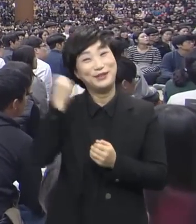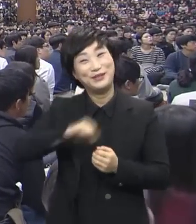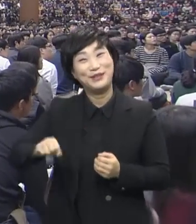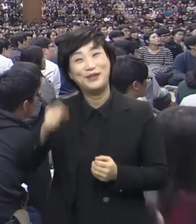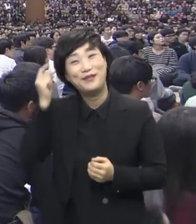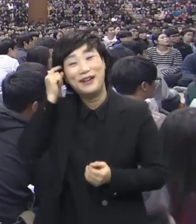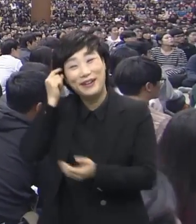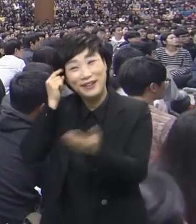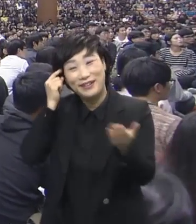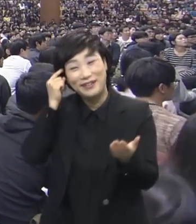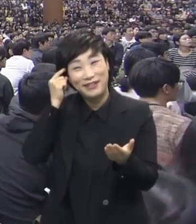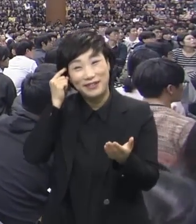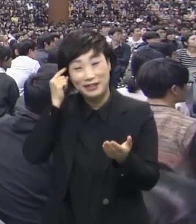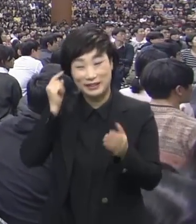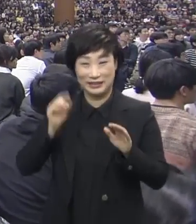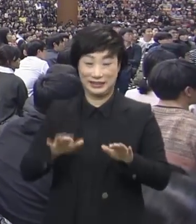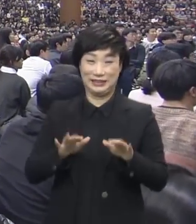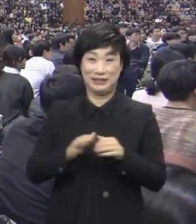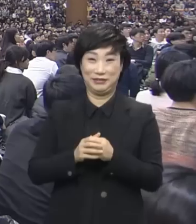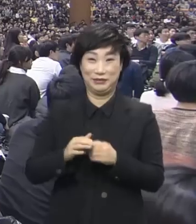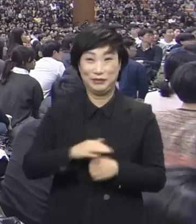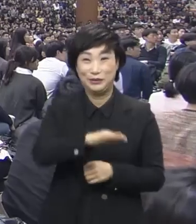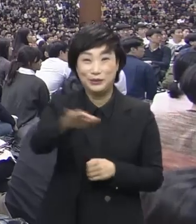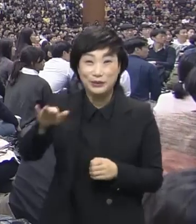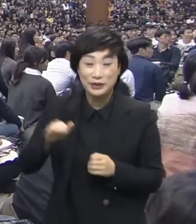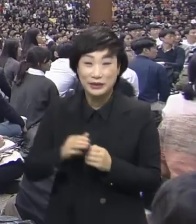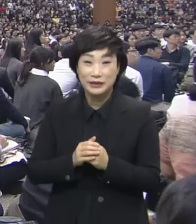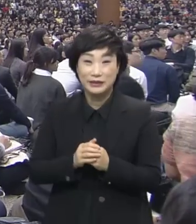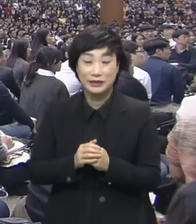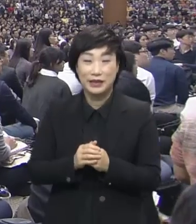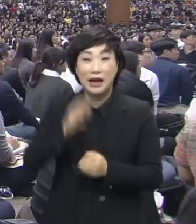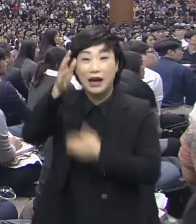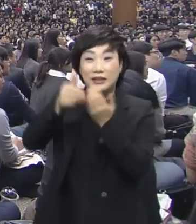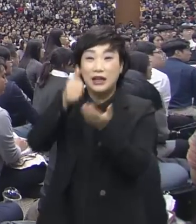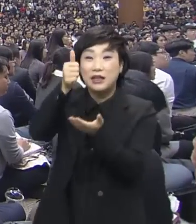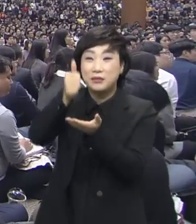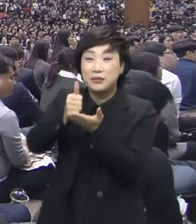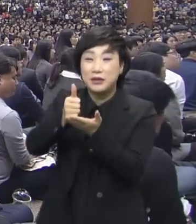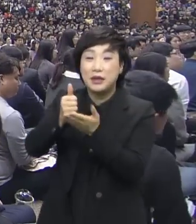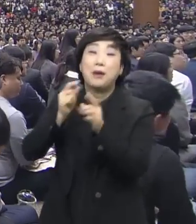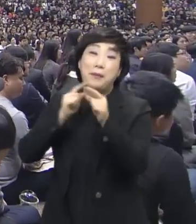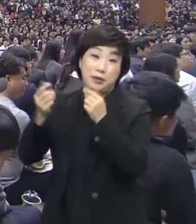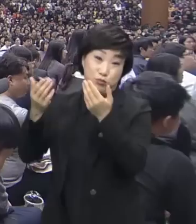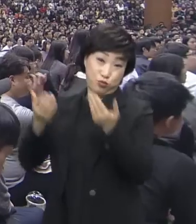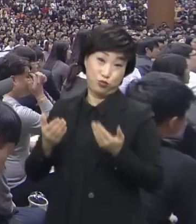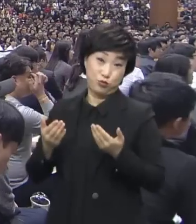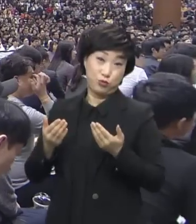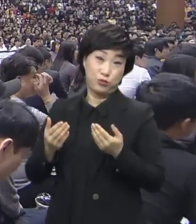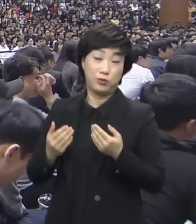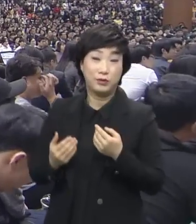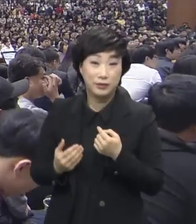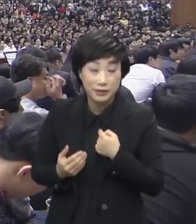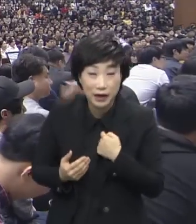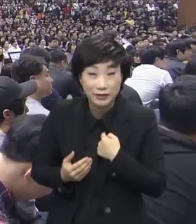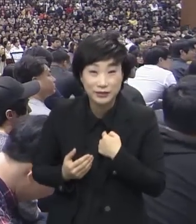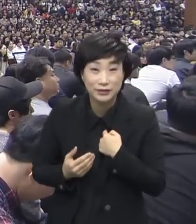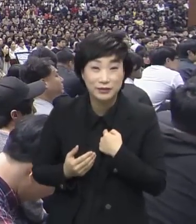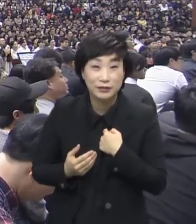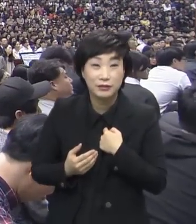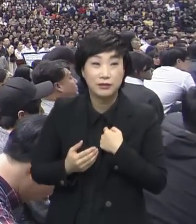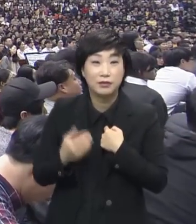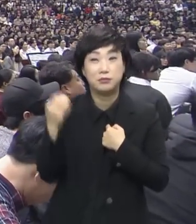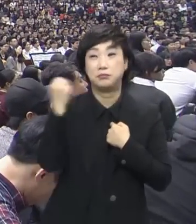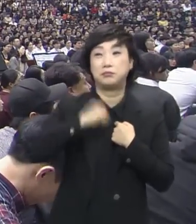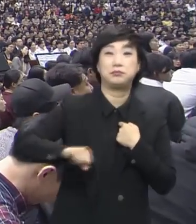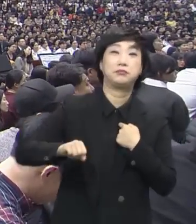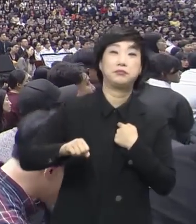안 듣기 때문에 우리는 하나님은 말씀하시고 나는 안